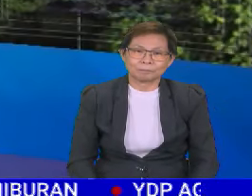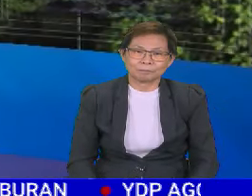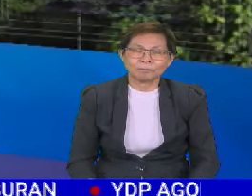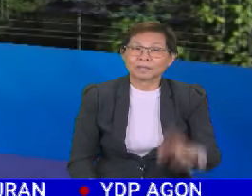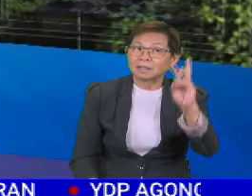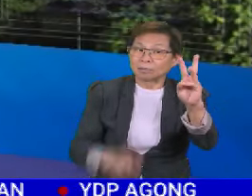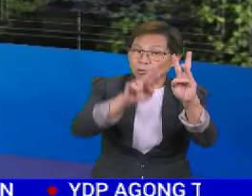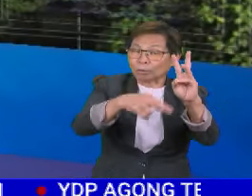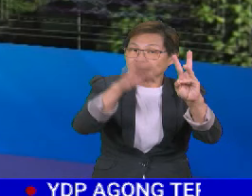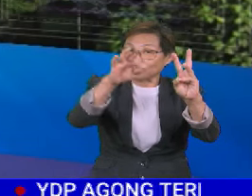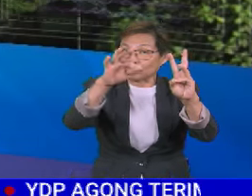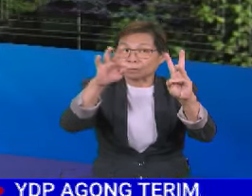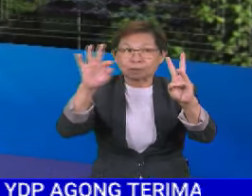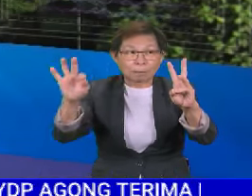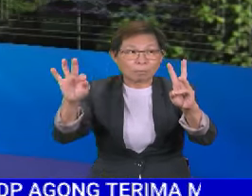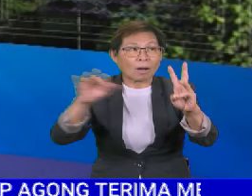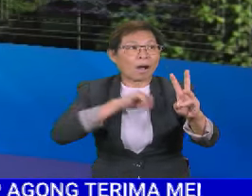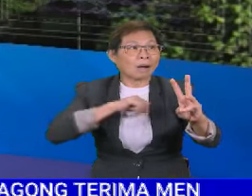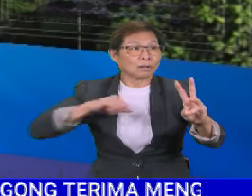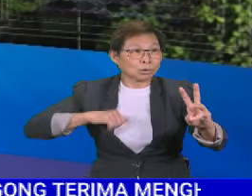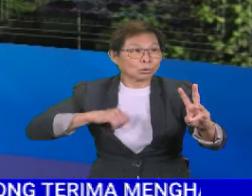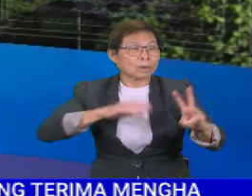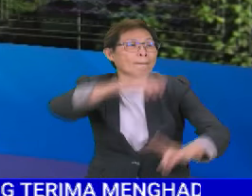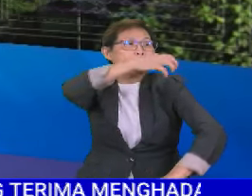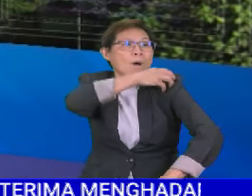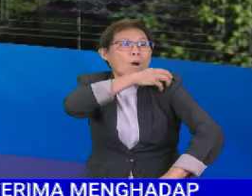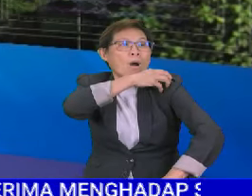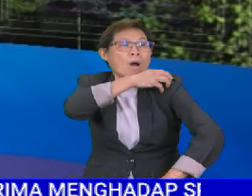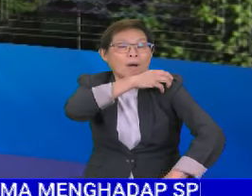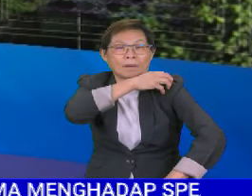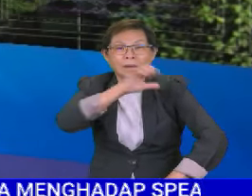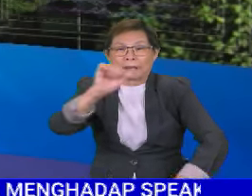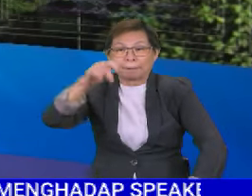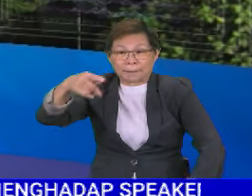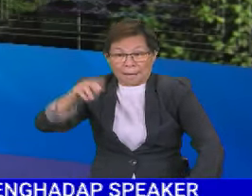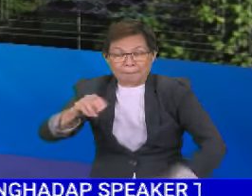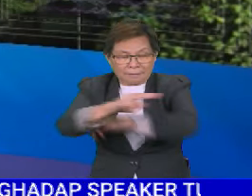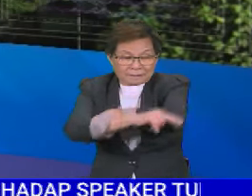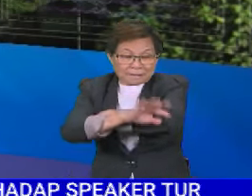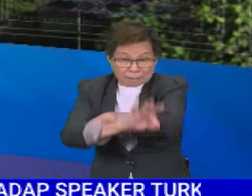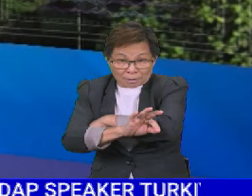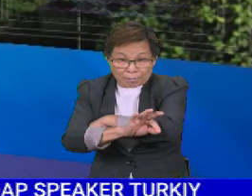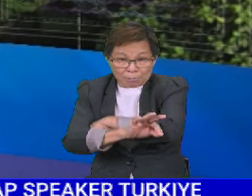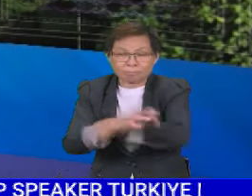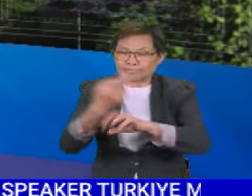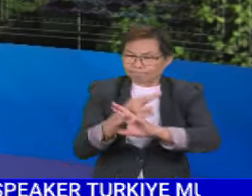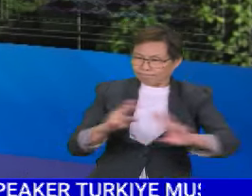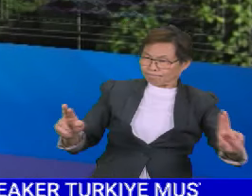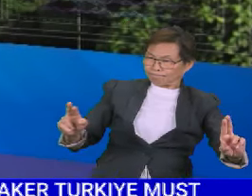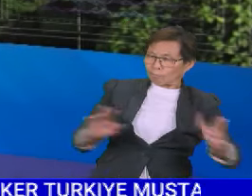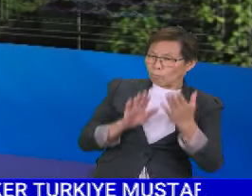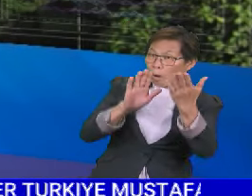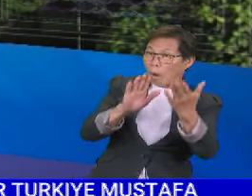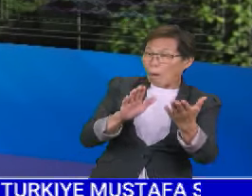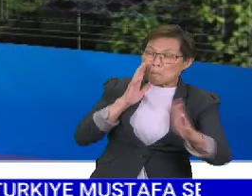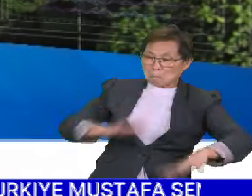Seramai 6,099 anggota dan pegawai Angkatan Pertahanan Awam APM Negeri Sembilan bersiap siaga